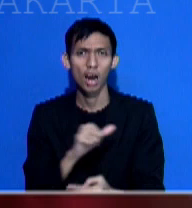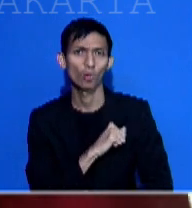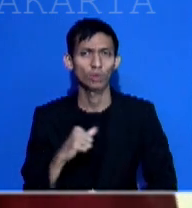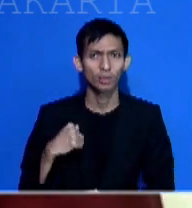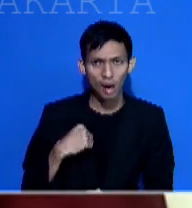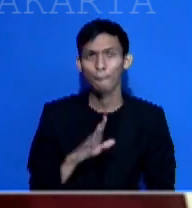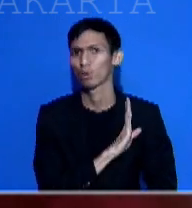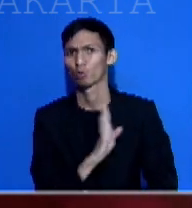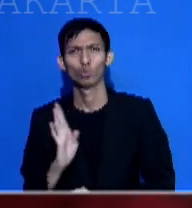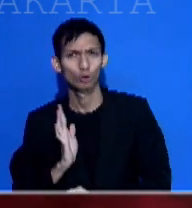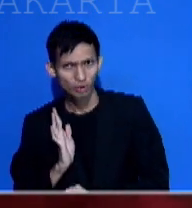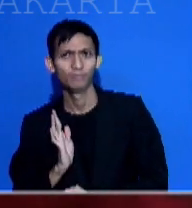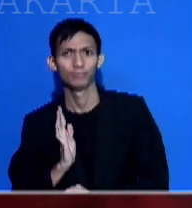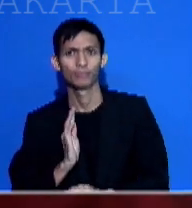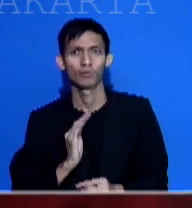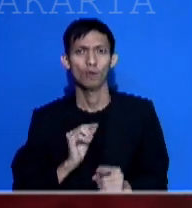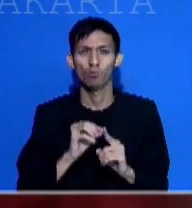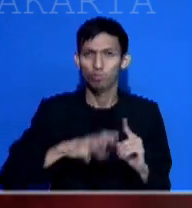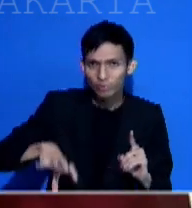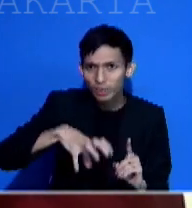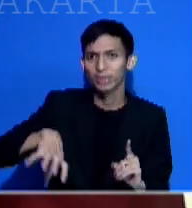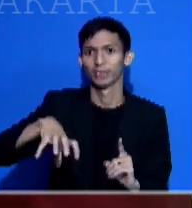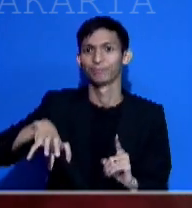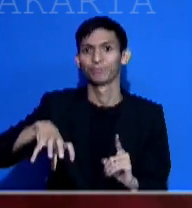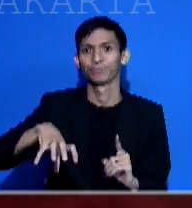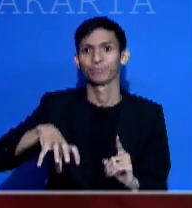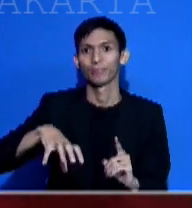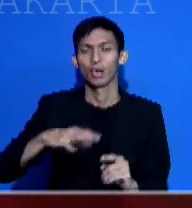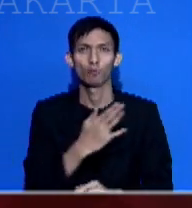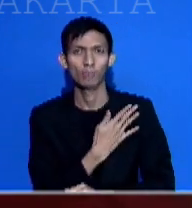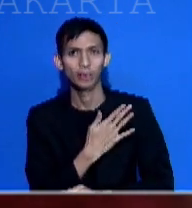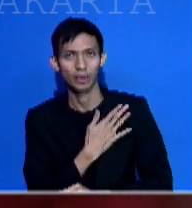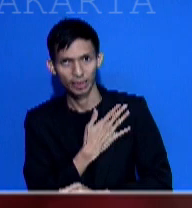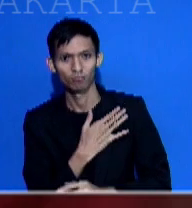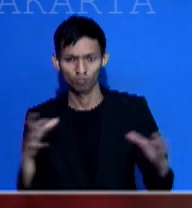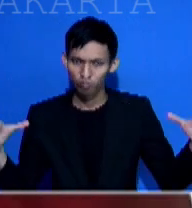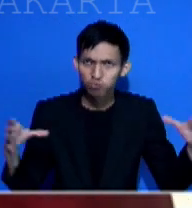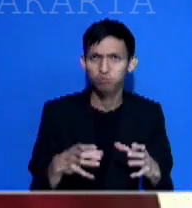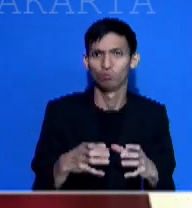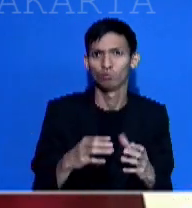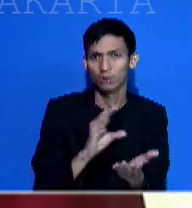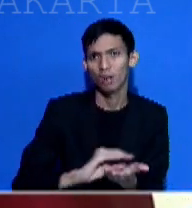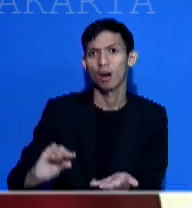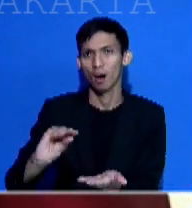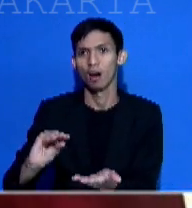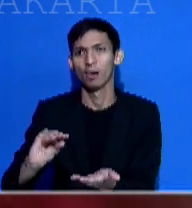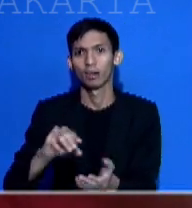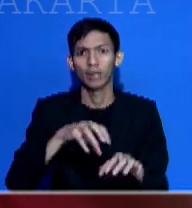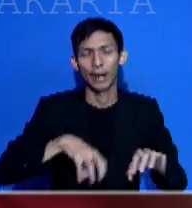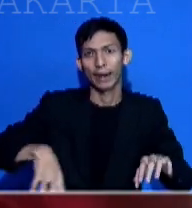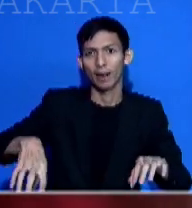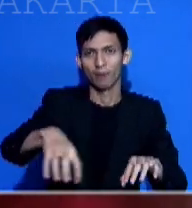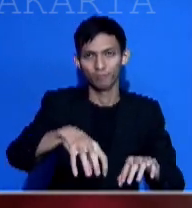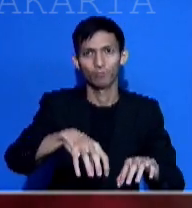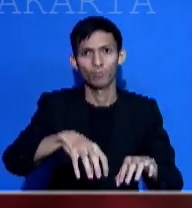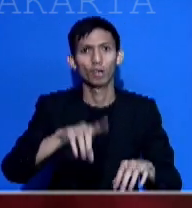baik DPC maupun DPD, itu kita mengumpulkan jadi satu, kemudian kita salurkan ke daerah-daerah yang sangat